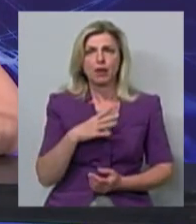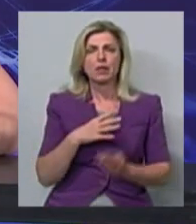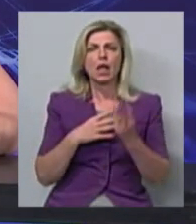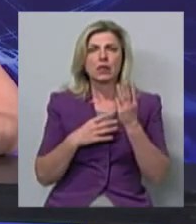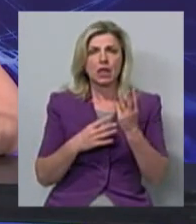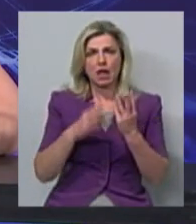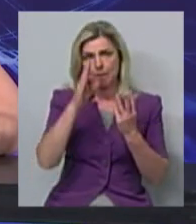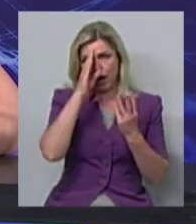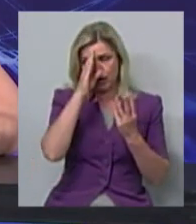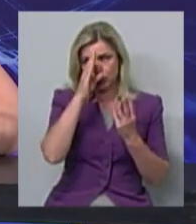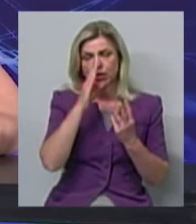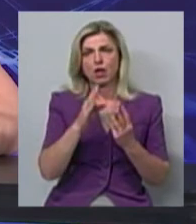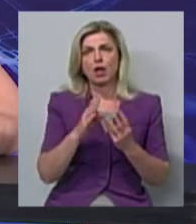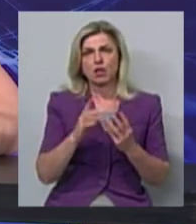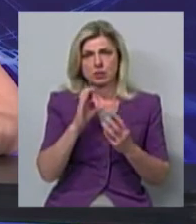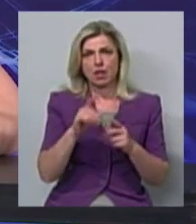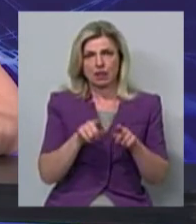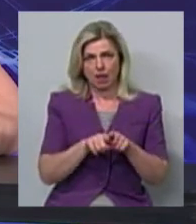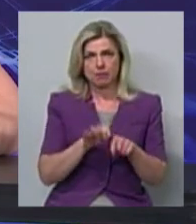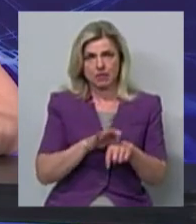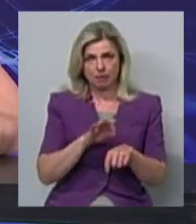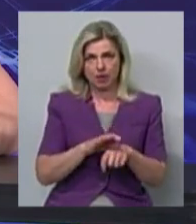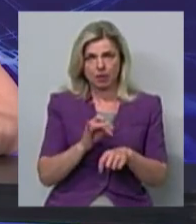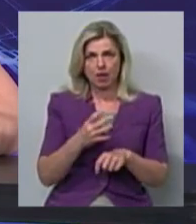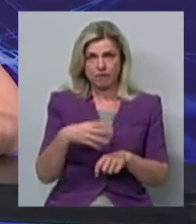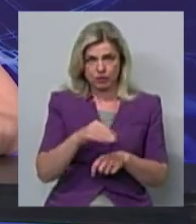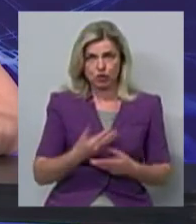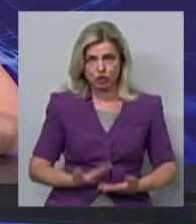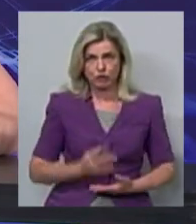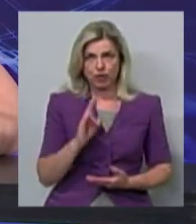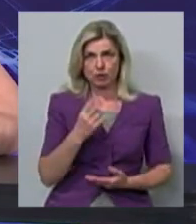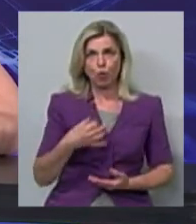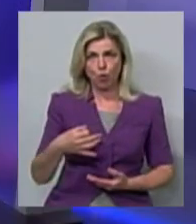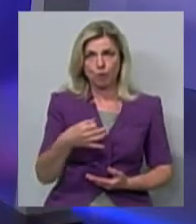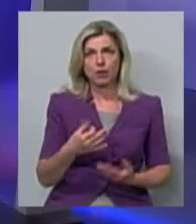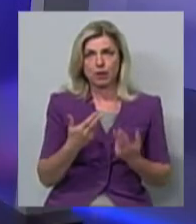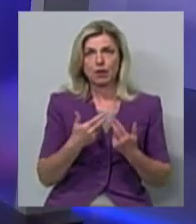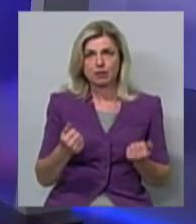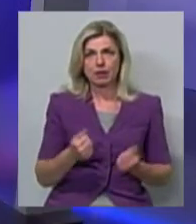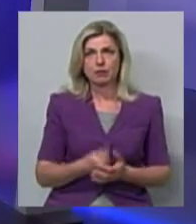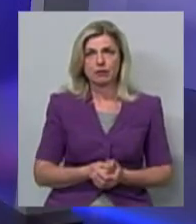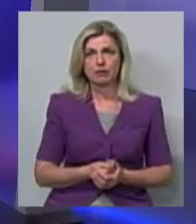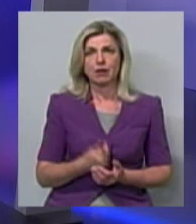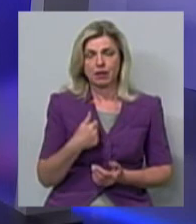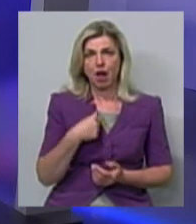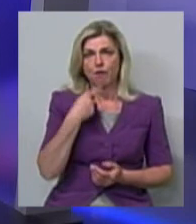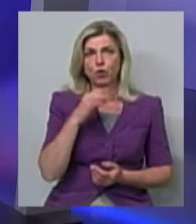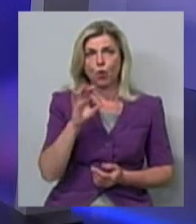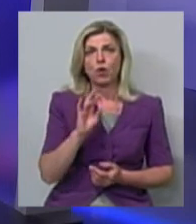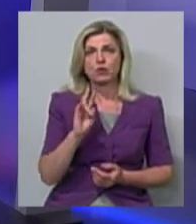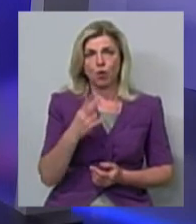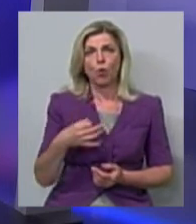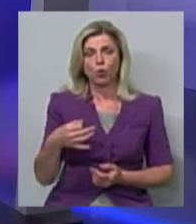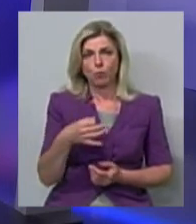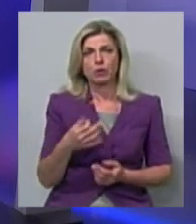заболеванием. Навіть так? І вони мешкають у Миколаївській області? Так. Да. Ну, я Миколаївській області говорю. Тобто це